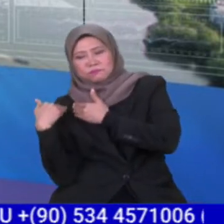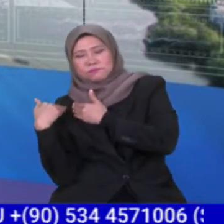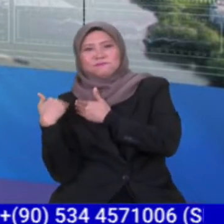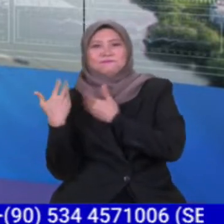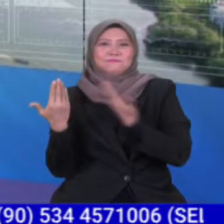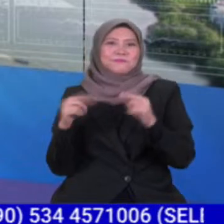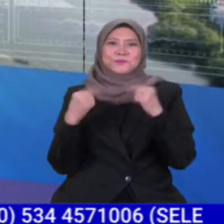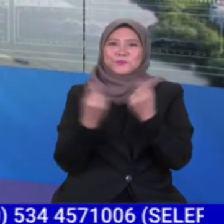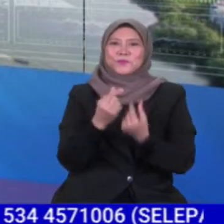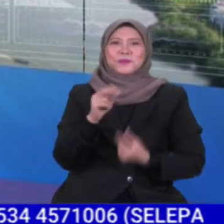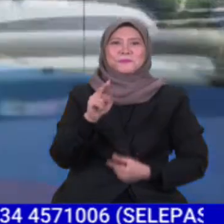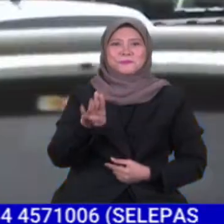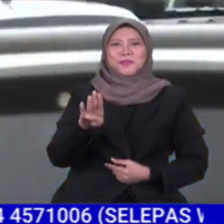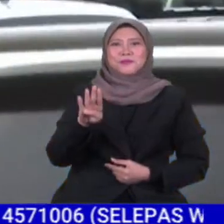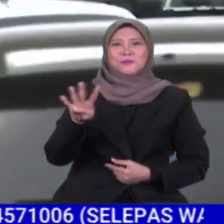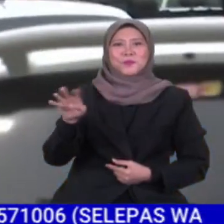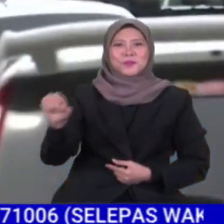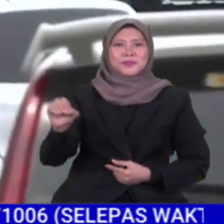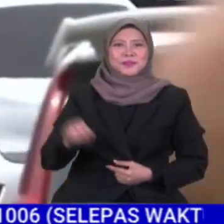golongan B40.